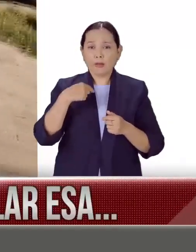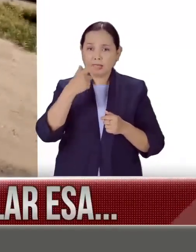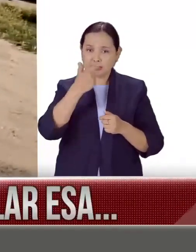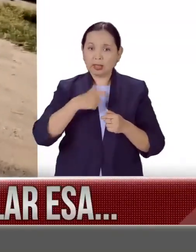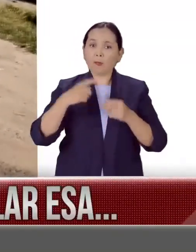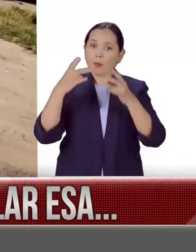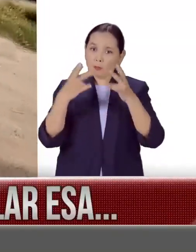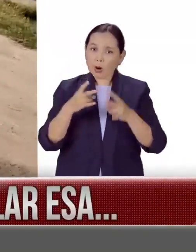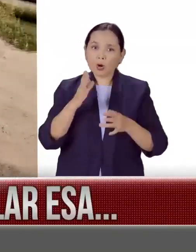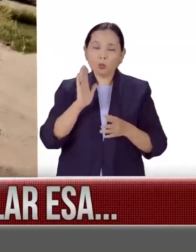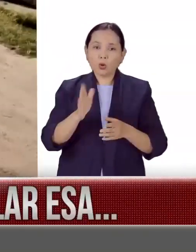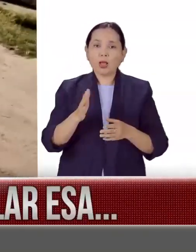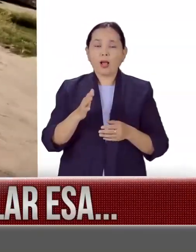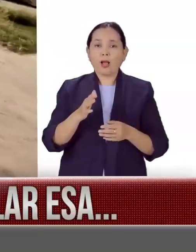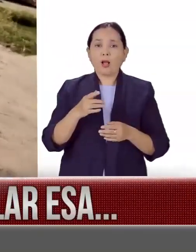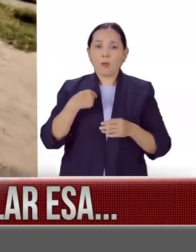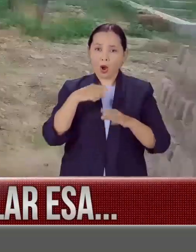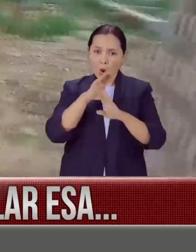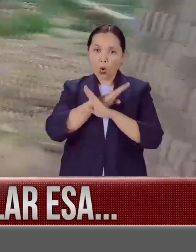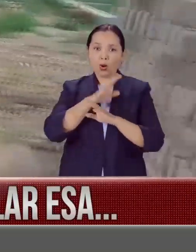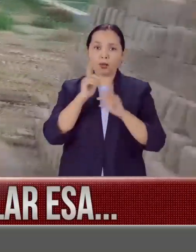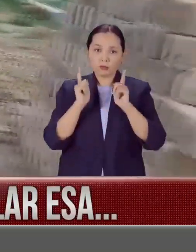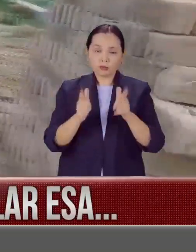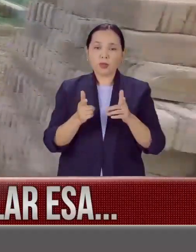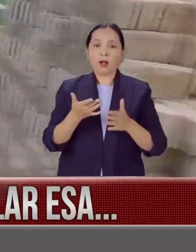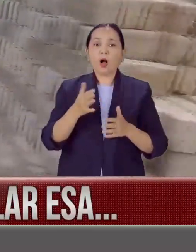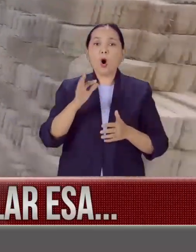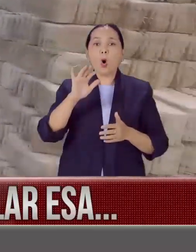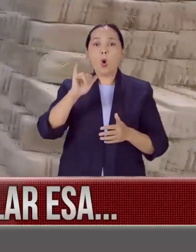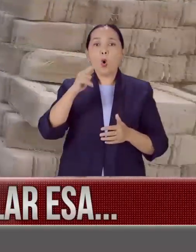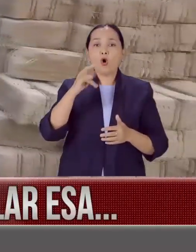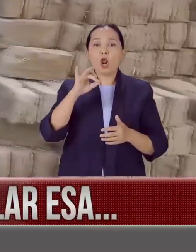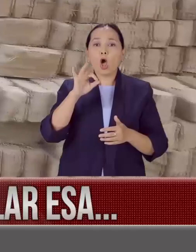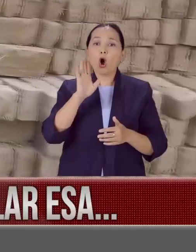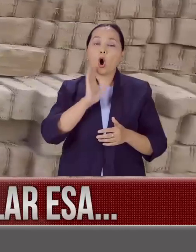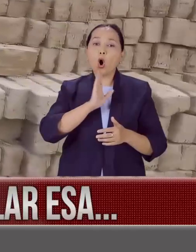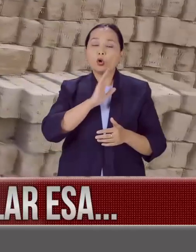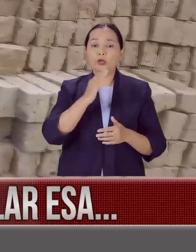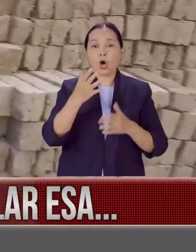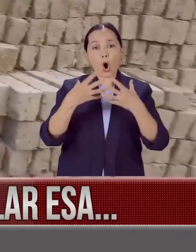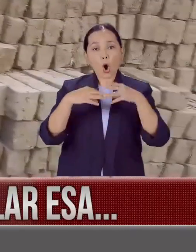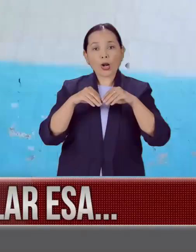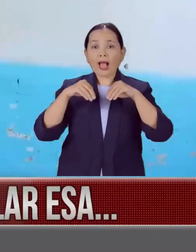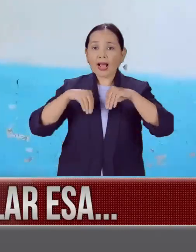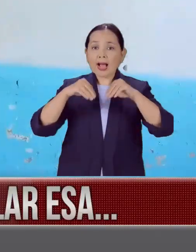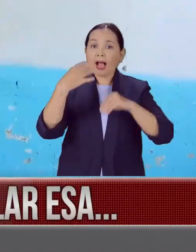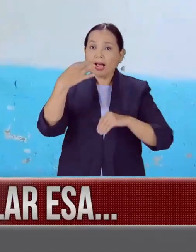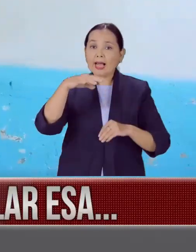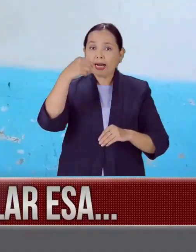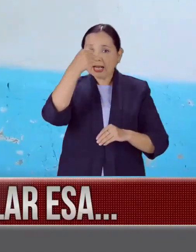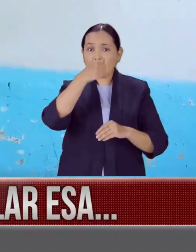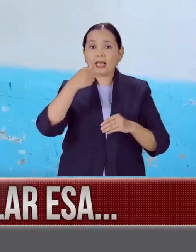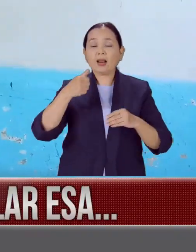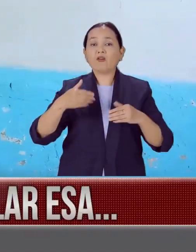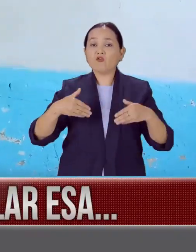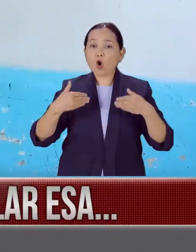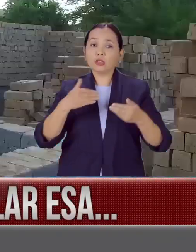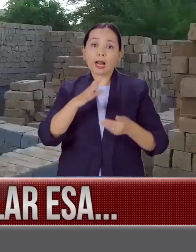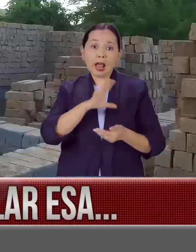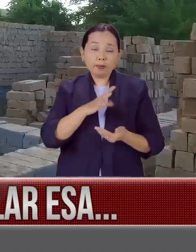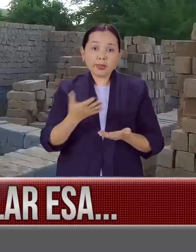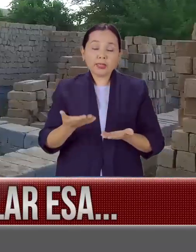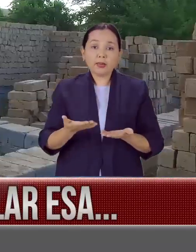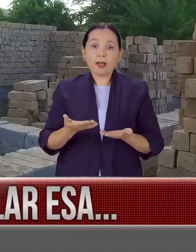Qarshidi, mallikka o'lim chiqa aytib qo'yasizga. Vaholanki o'g'loy ona oilasi bilan yerdan ekin ekib 40 yil davomida foydalanib